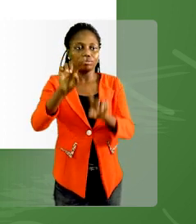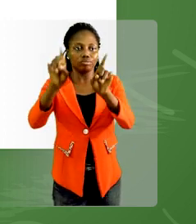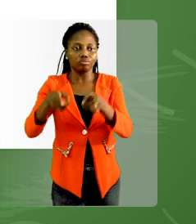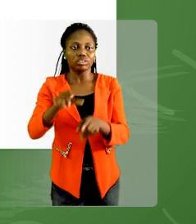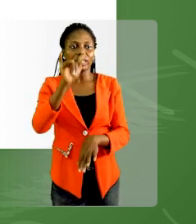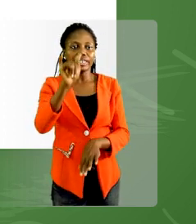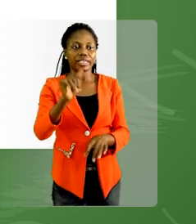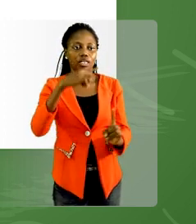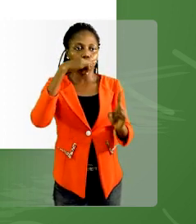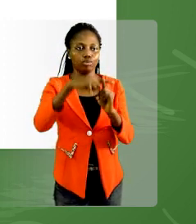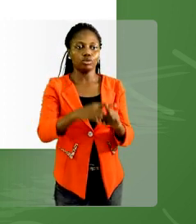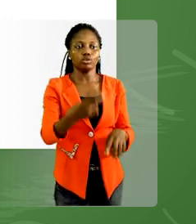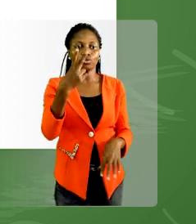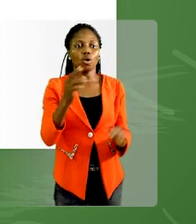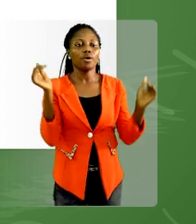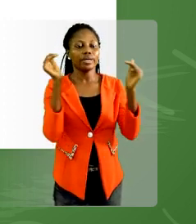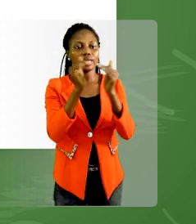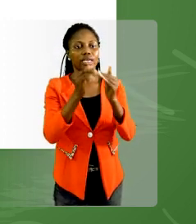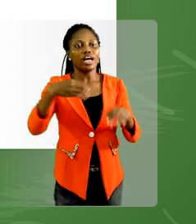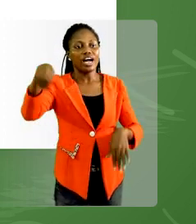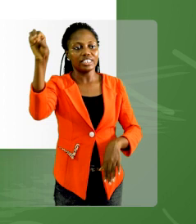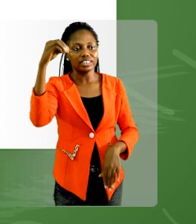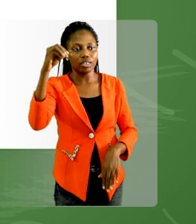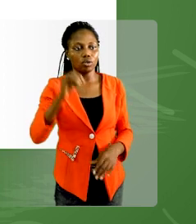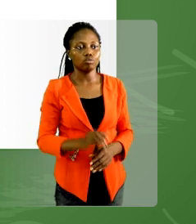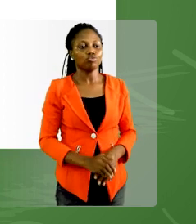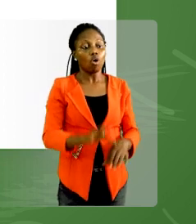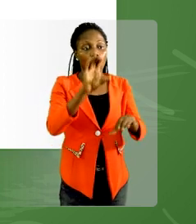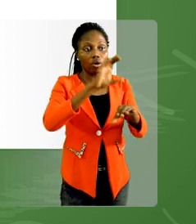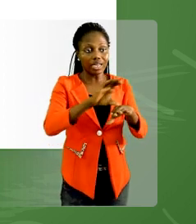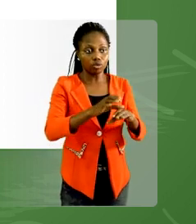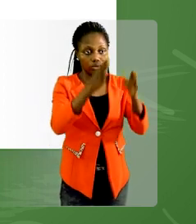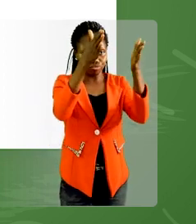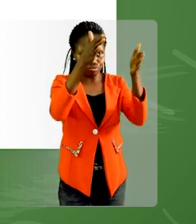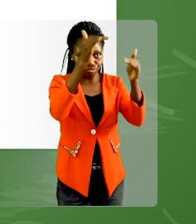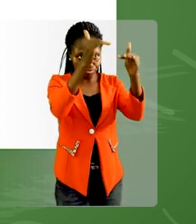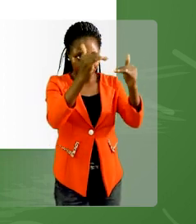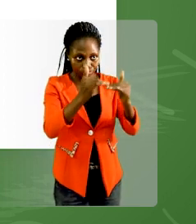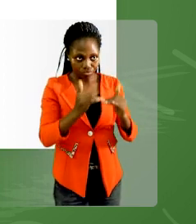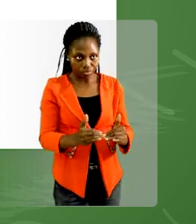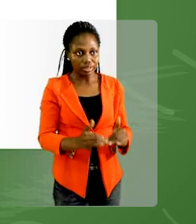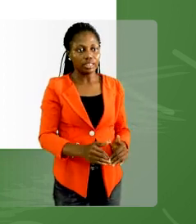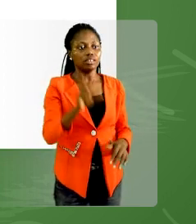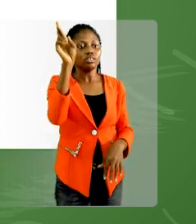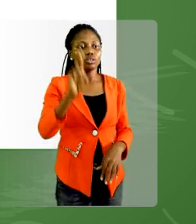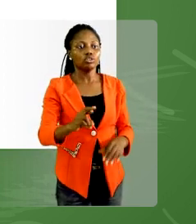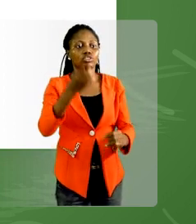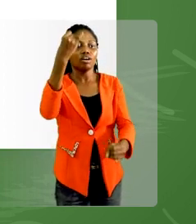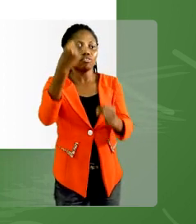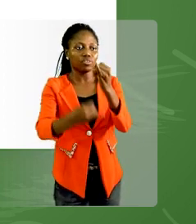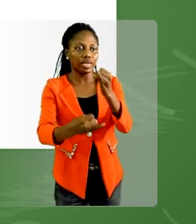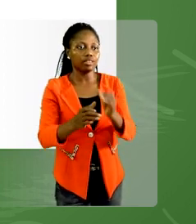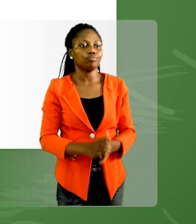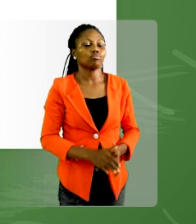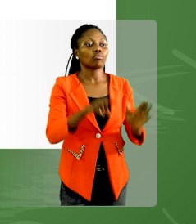0. Donc après les différents calculs, on obtient moins 3x moins 9y moins 12 égale